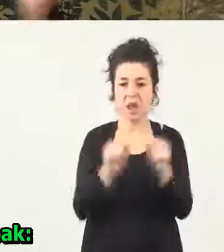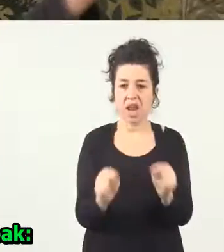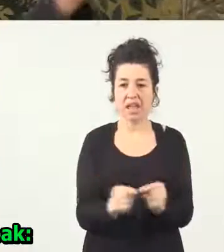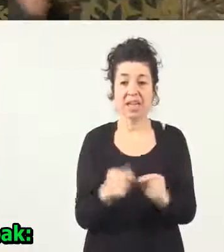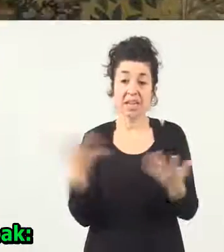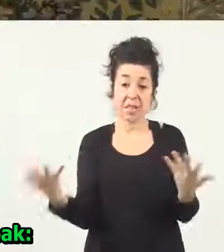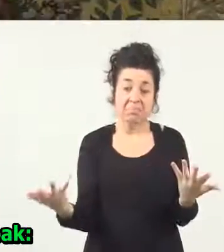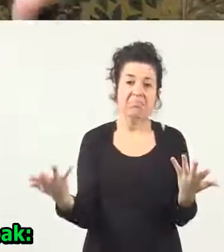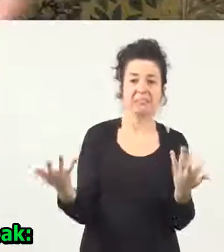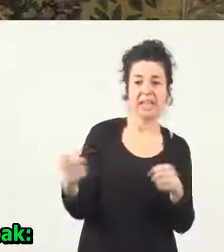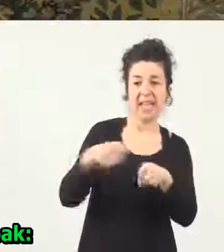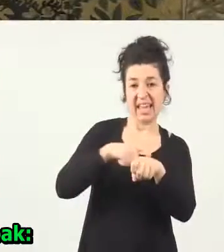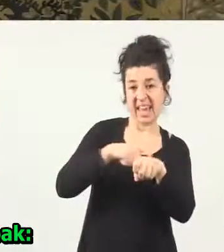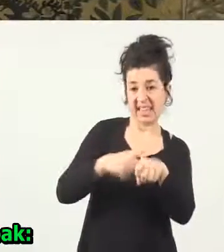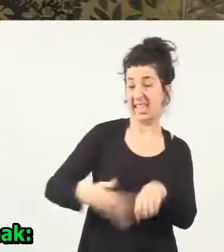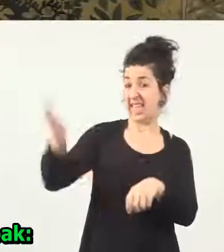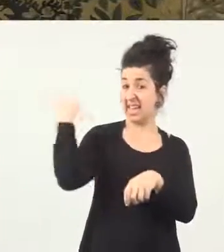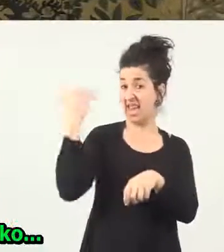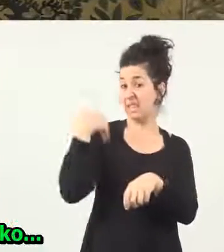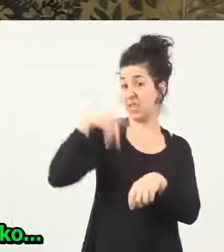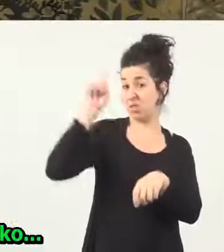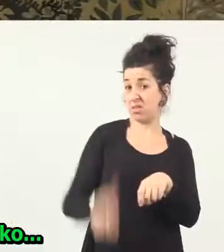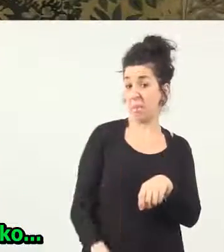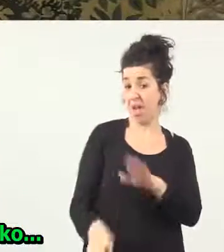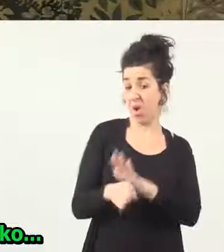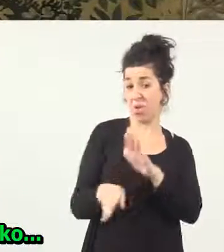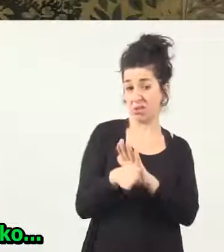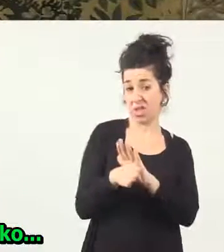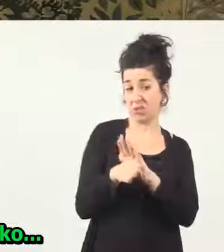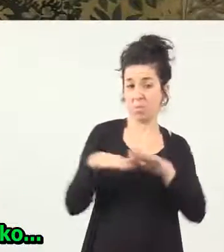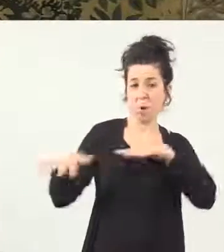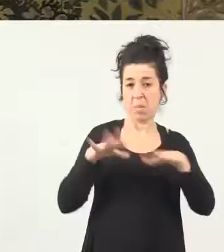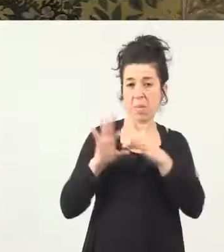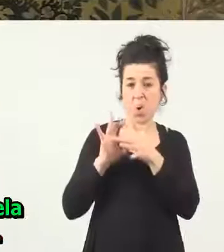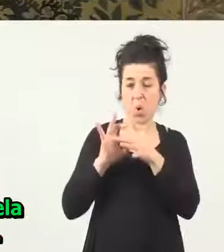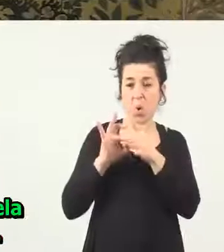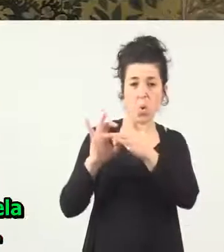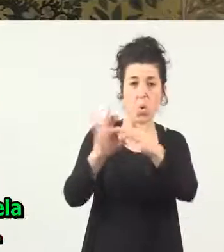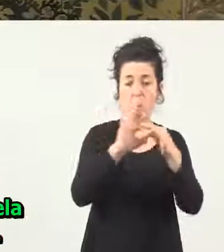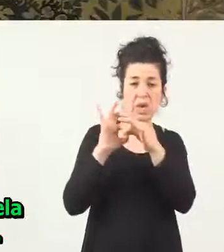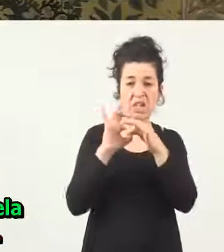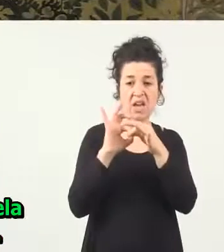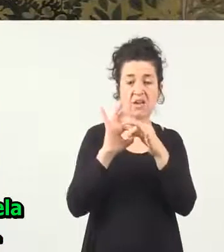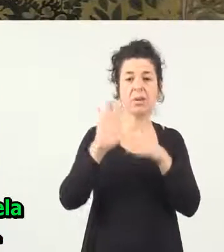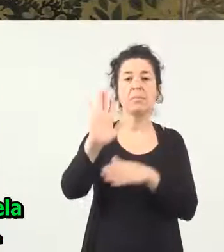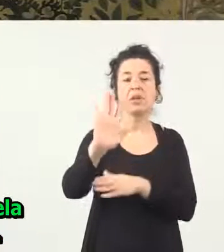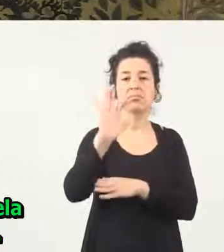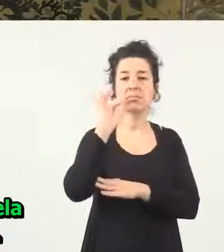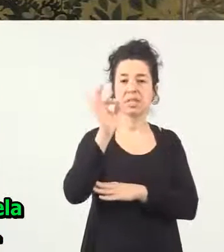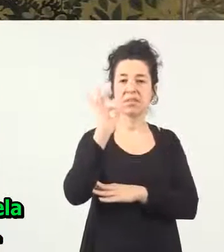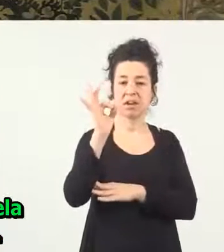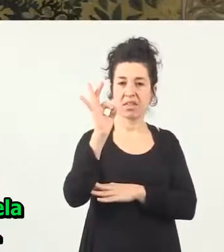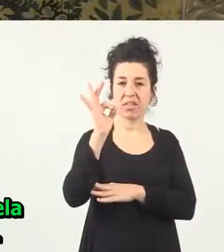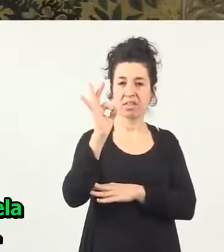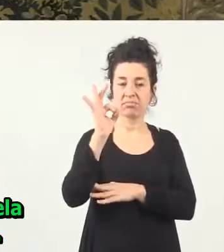bai, nahiko ezaugarri ere lengoak ere baditugula, ez da, nahiko mugimendu unitarioa da, nahiko, baina egia da, galdera berriak daudela,